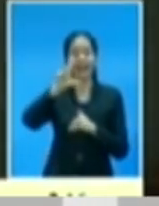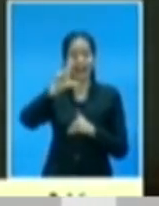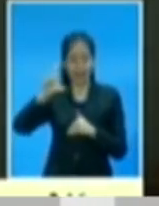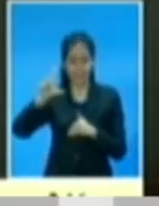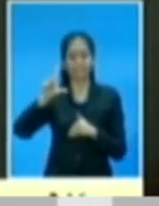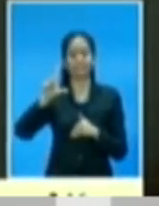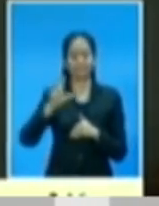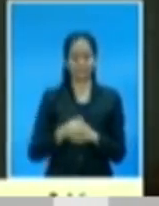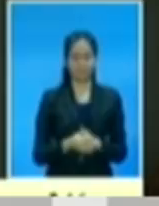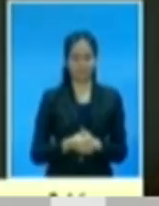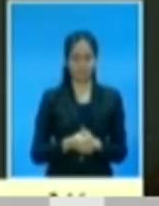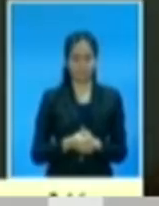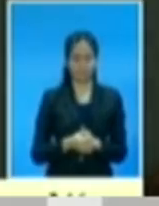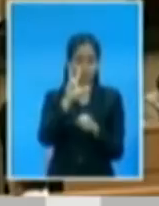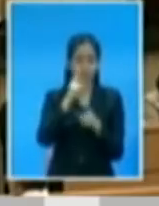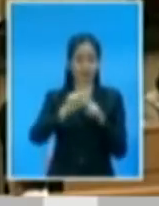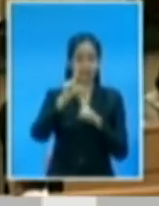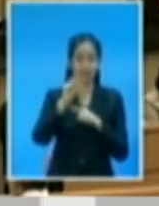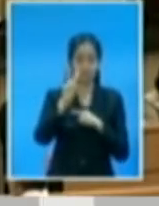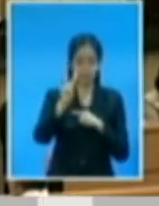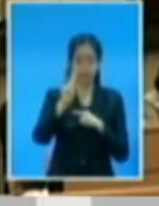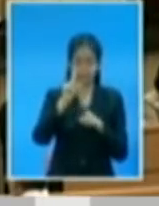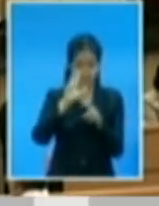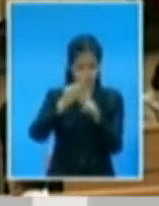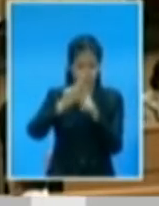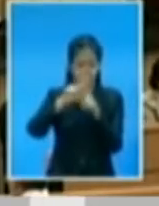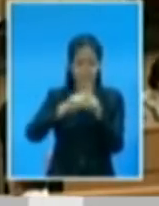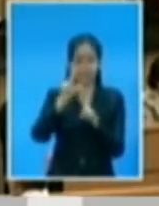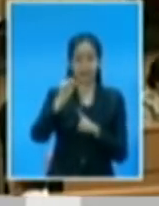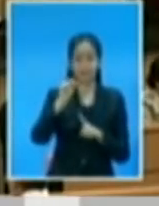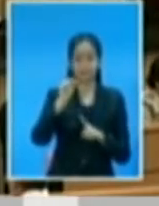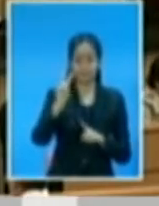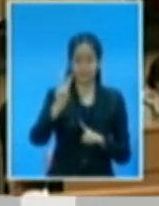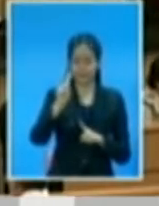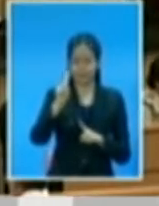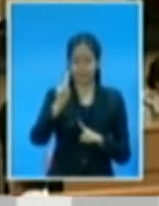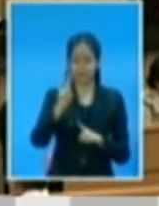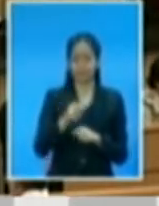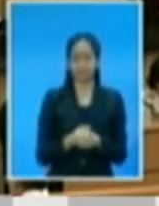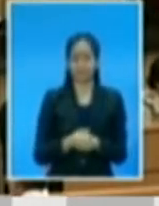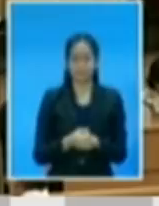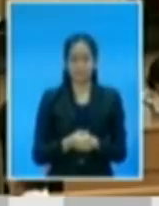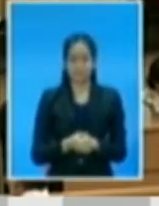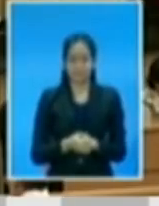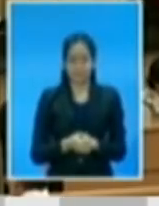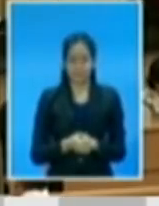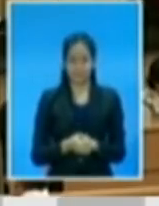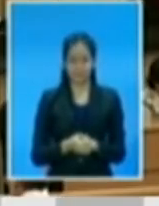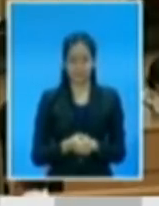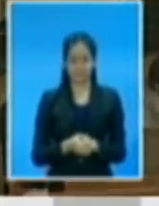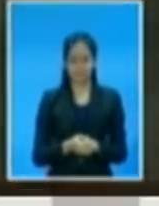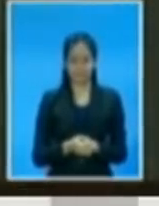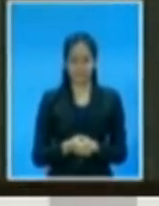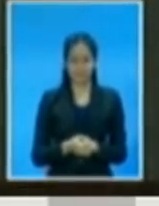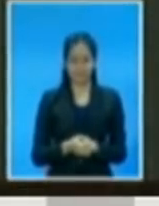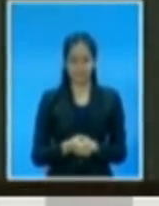าลทหารงบกลาโหมเนี่ยก็เพิ่มสูงขึ้นมาเป็นลำดับตั้งแต่ไม่ใช่แค่รอบคสช. ครับก็ผมคำนวณแล้วก็